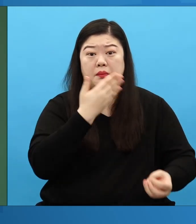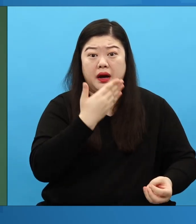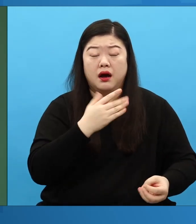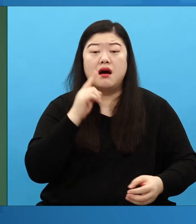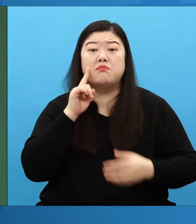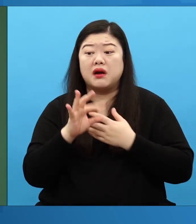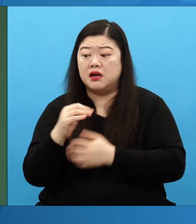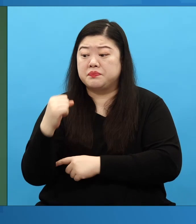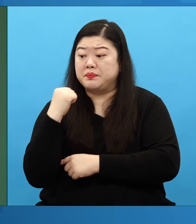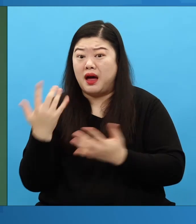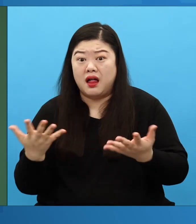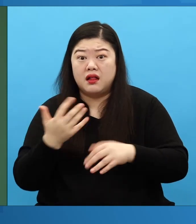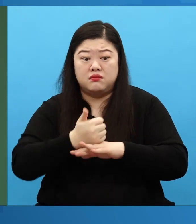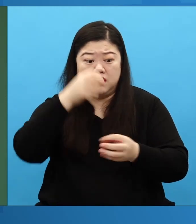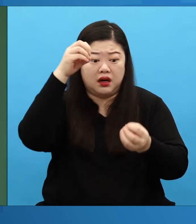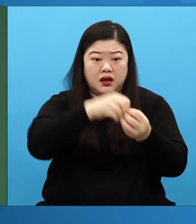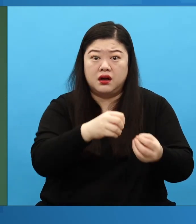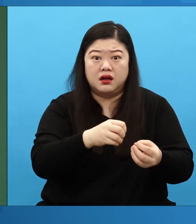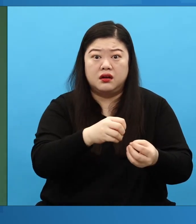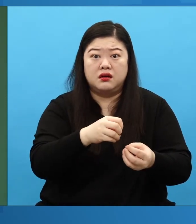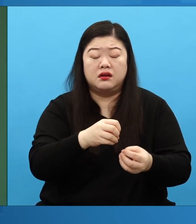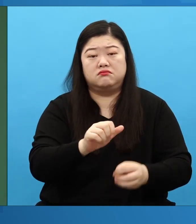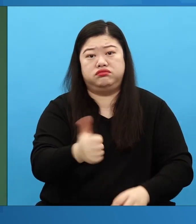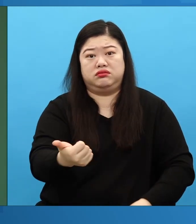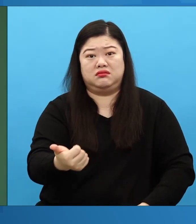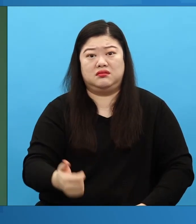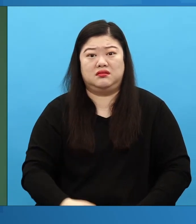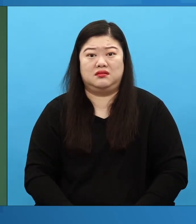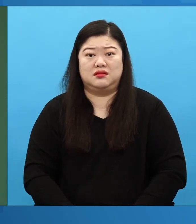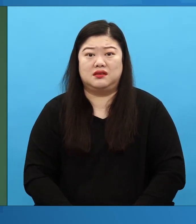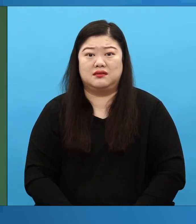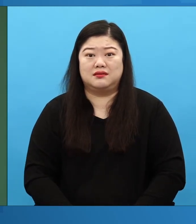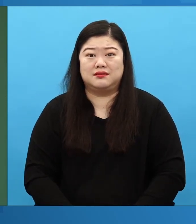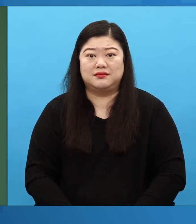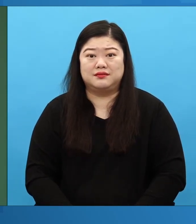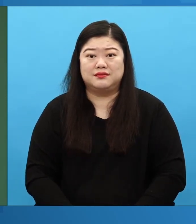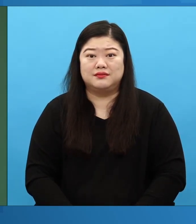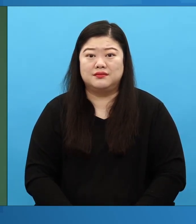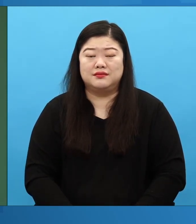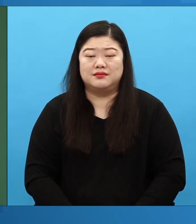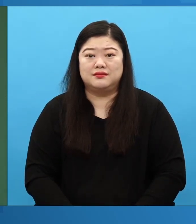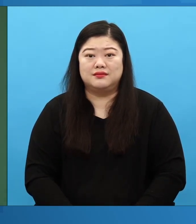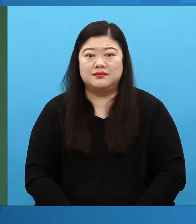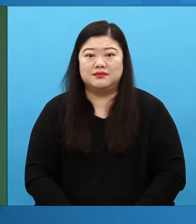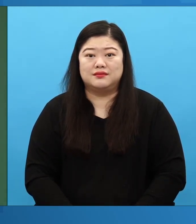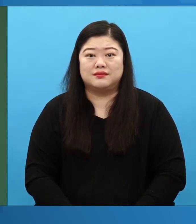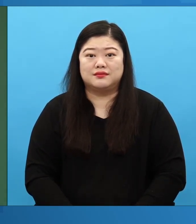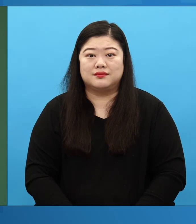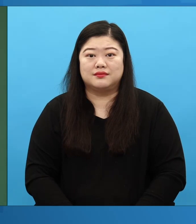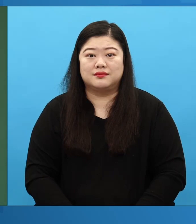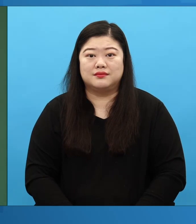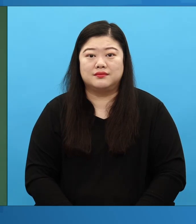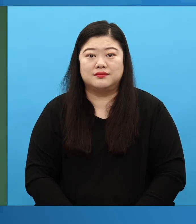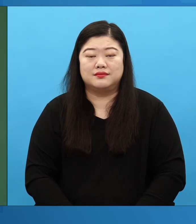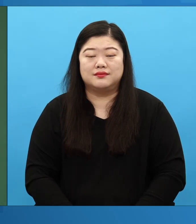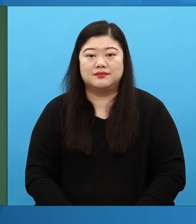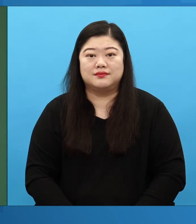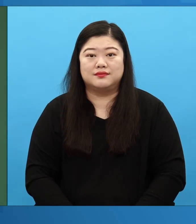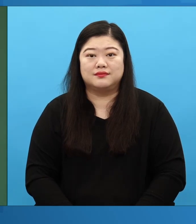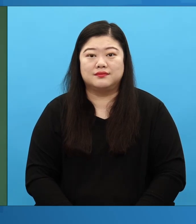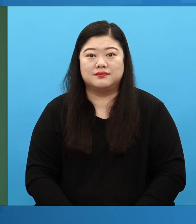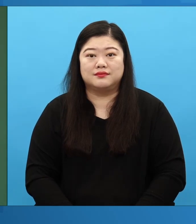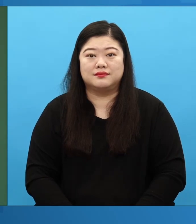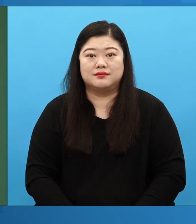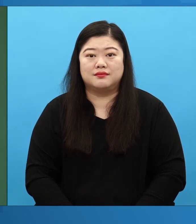없잖아요. If I am paralyzed and without strength, then your standard has to start from that. You can't pretend that you have strength. 자, 있는 거를 기준하다 보면 내가 아무것도